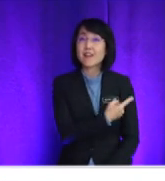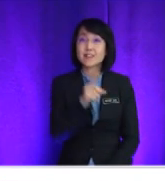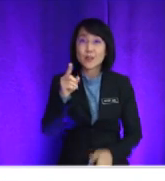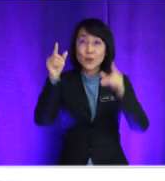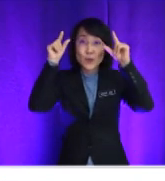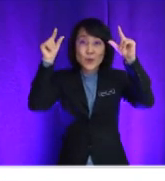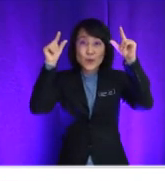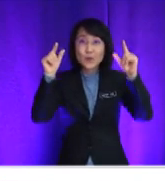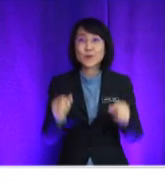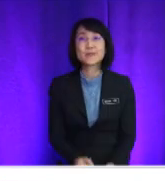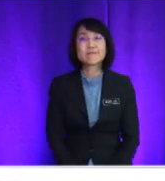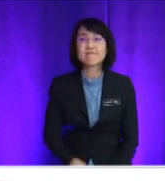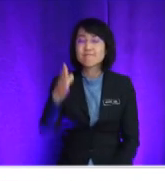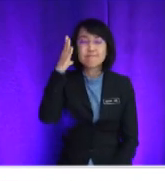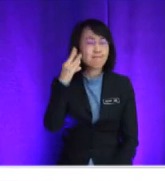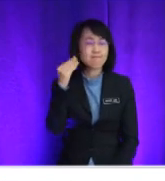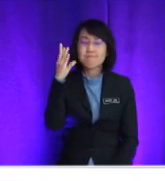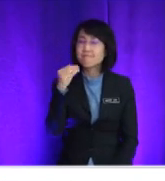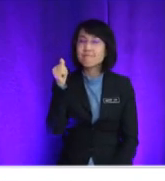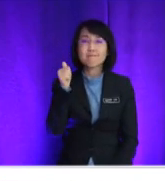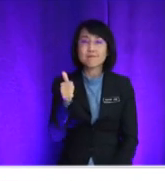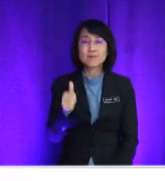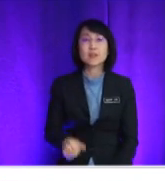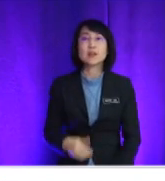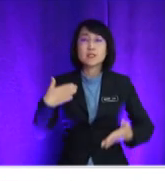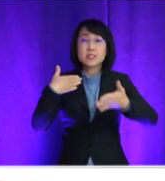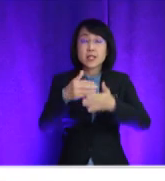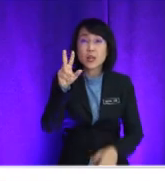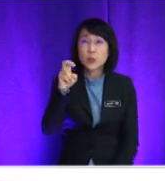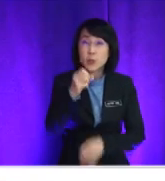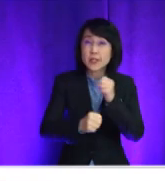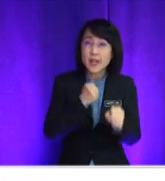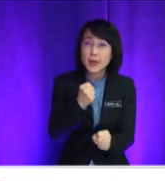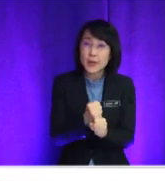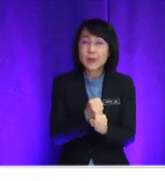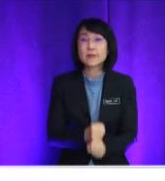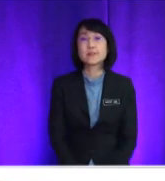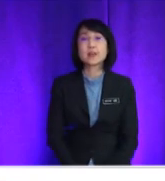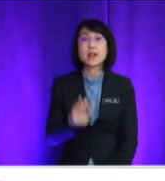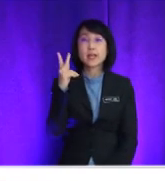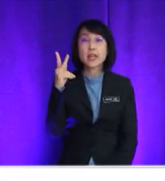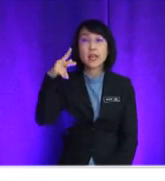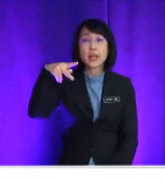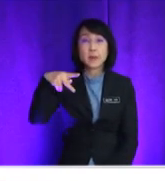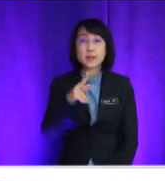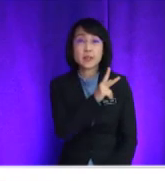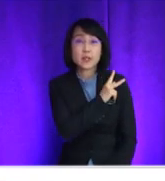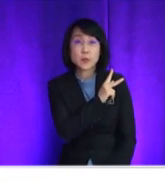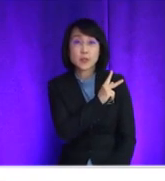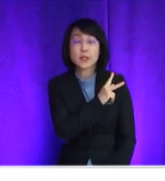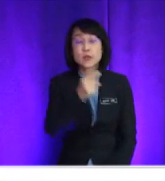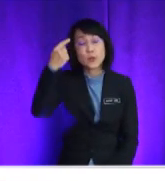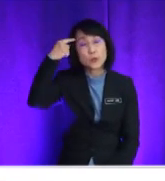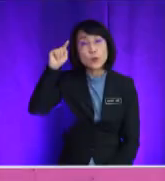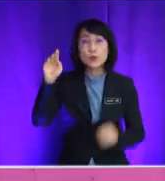yang cukup luas pengalaman mengajarnya hampir 20 tahun dan merupakan seorang ketua panitia bagi mata pelajaran ini kita